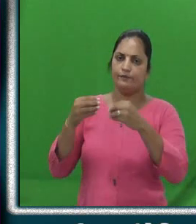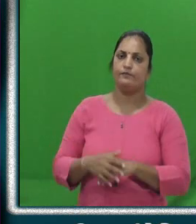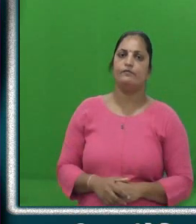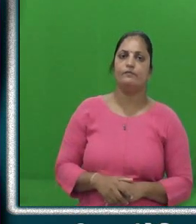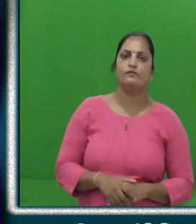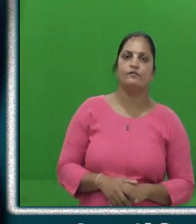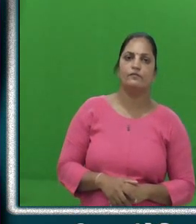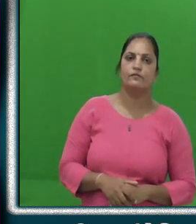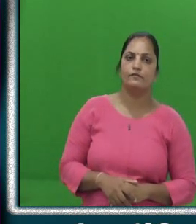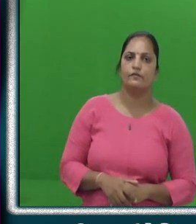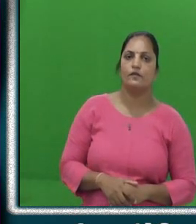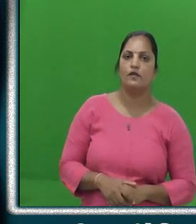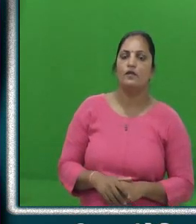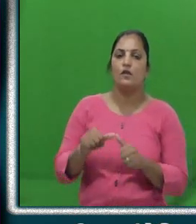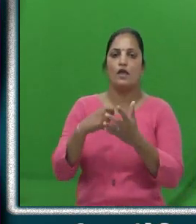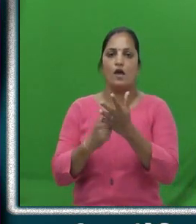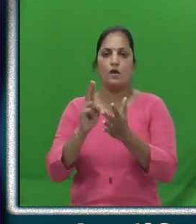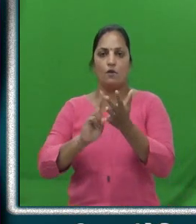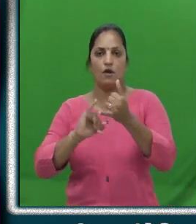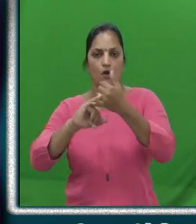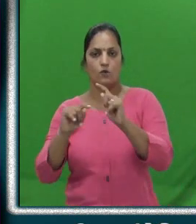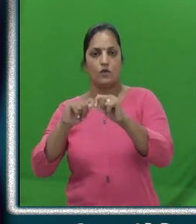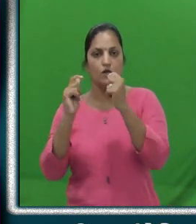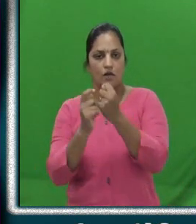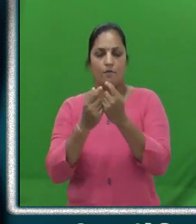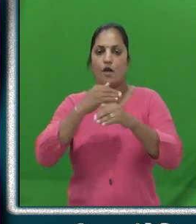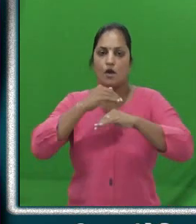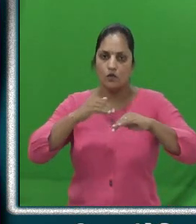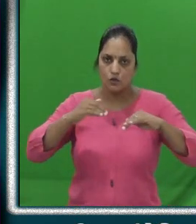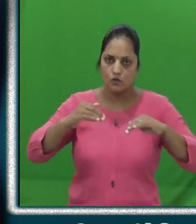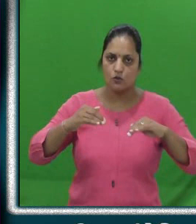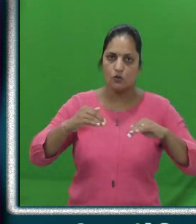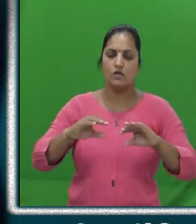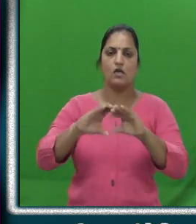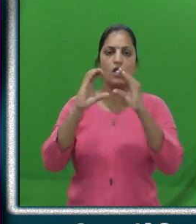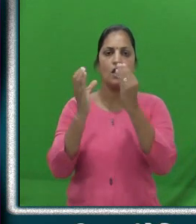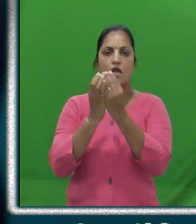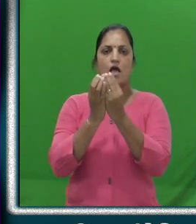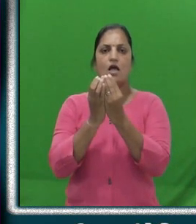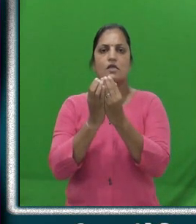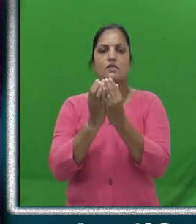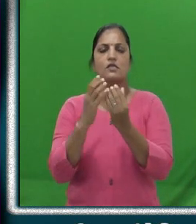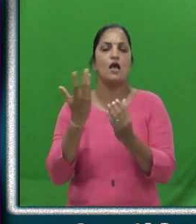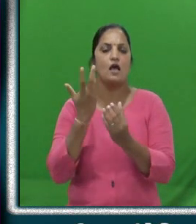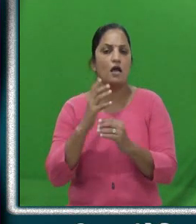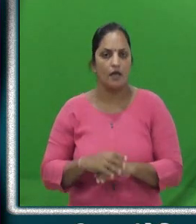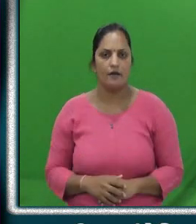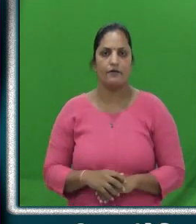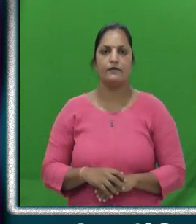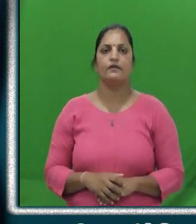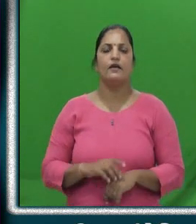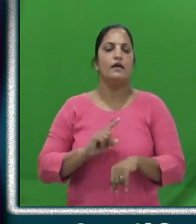પણ આવ્યો ઇન વિચ ક્લાસ વેર અરુણ ટીમ સ્ટુડન્ટ અરુણની ટીમમાં કયા વર્ગના વિદ્યાર્થીઓ